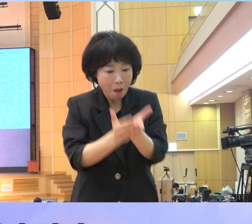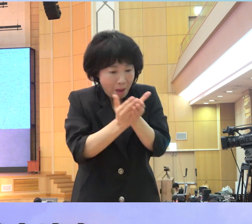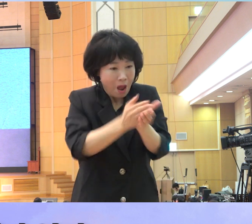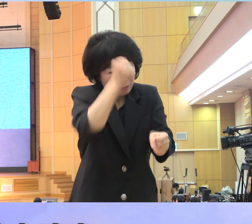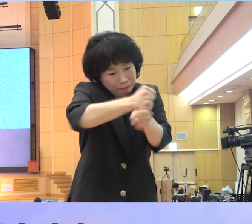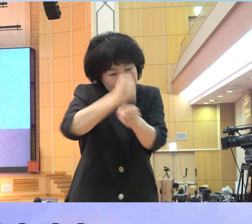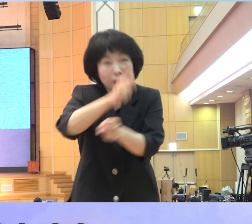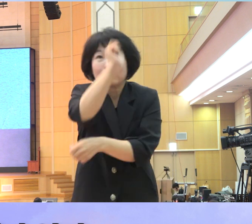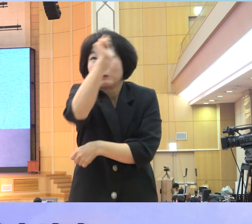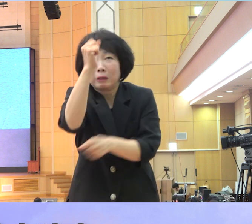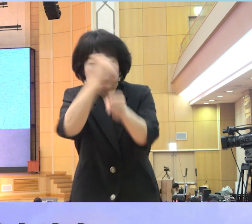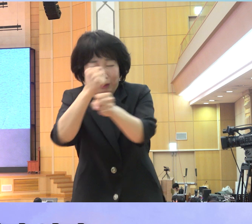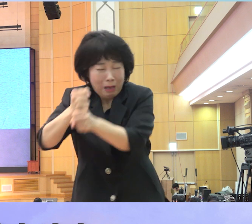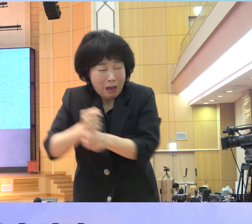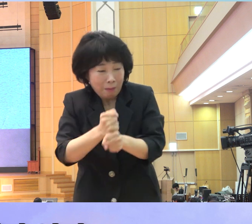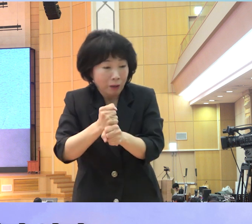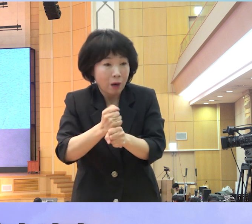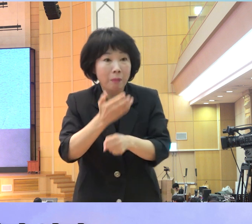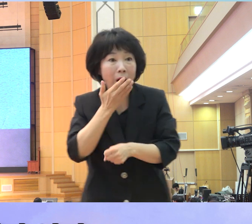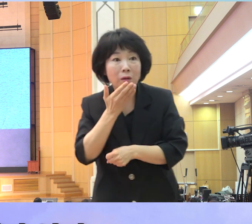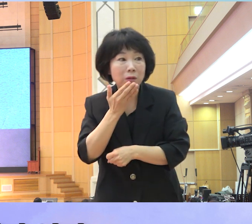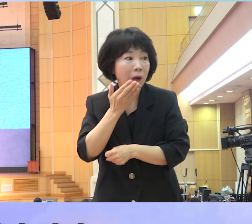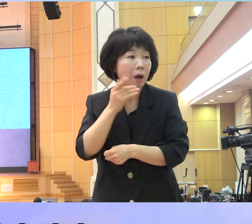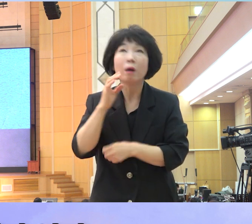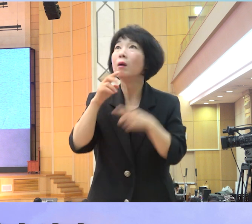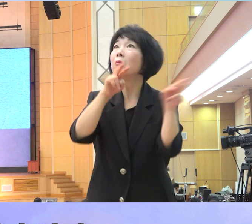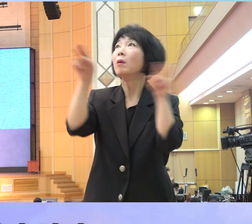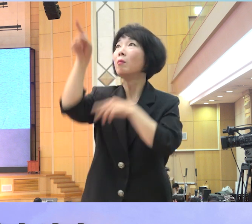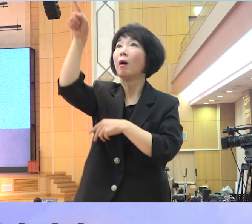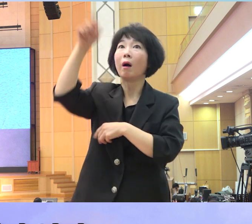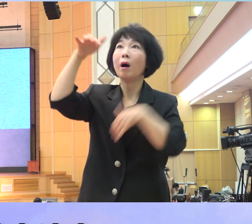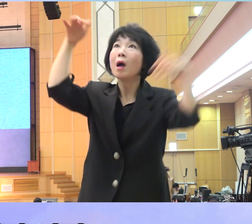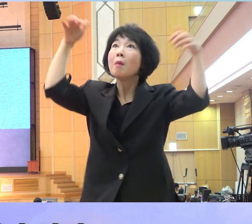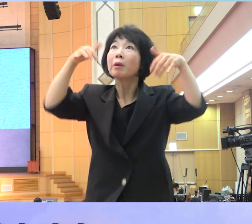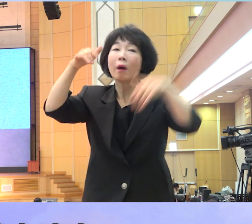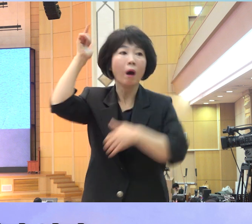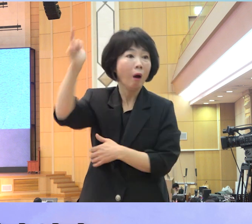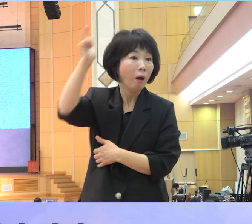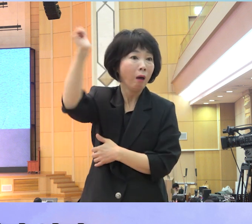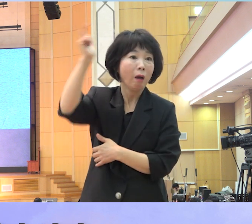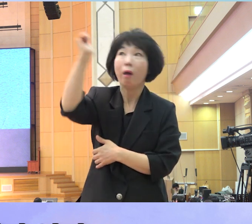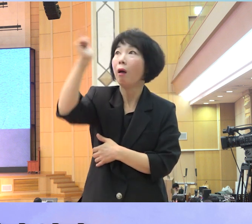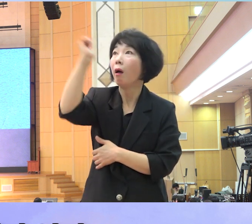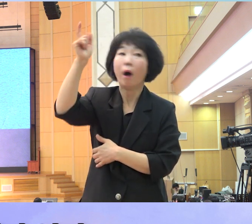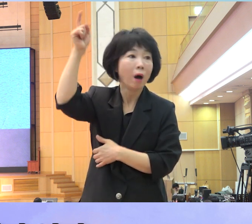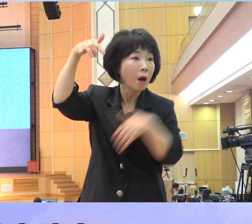다음에 뭐 이렇게 가랑비라도 좀 왔으면, 그죠?